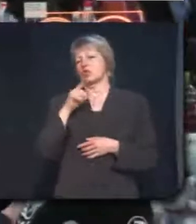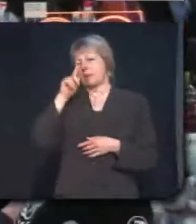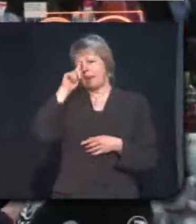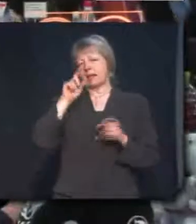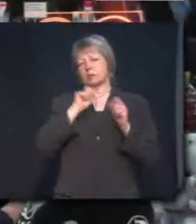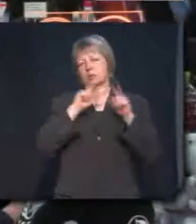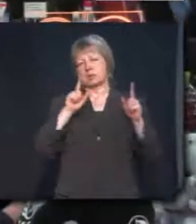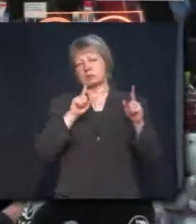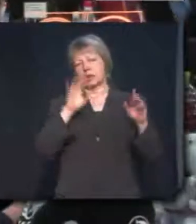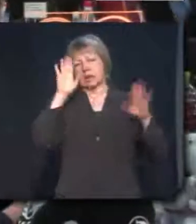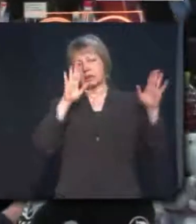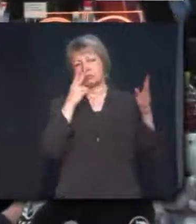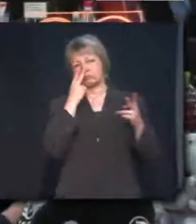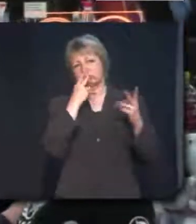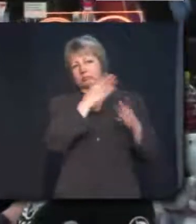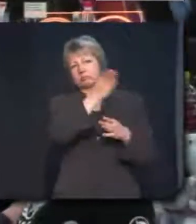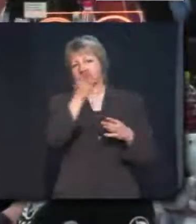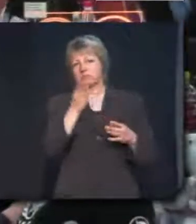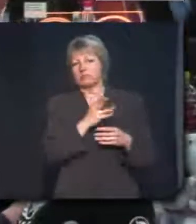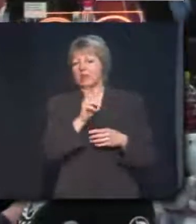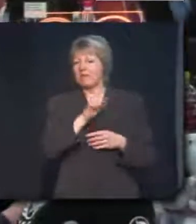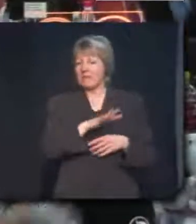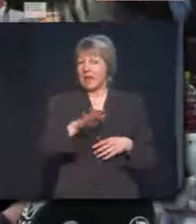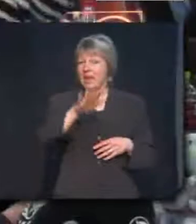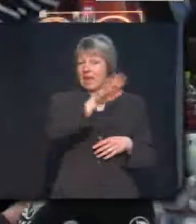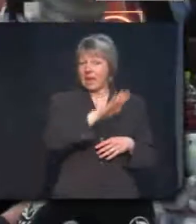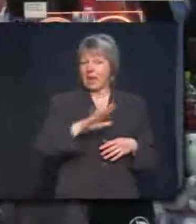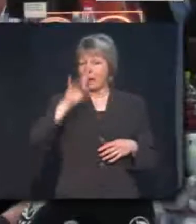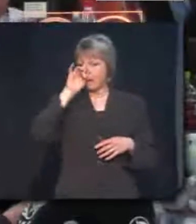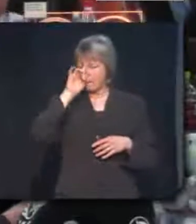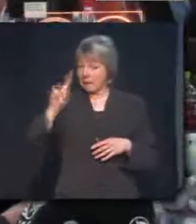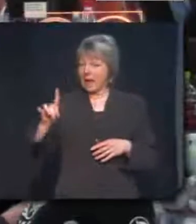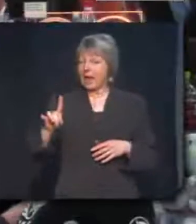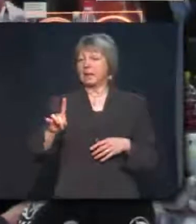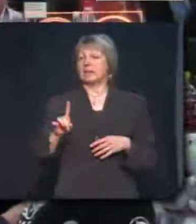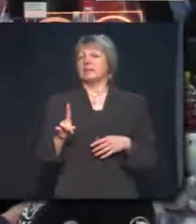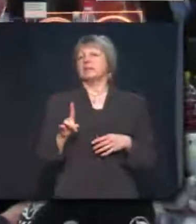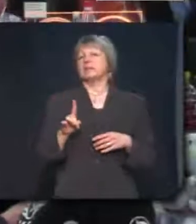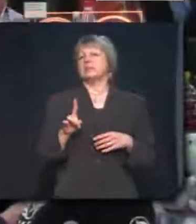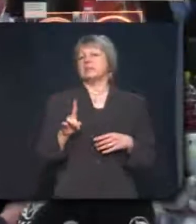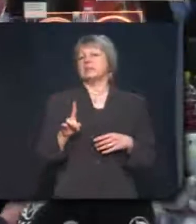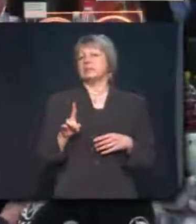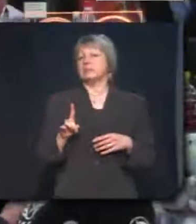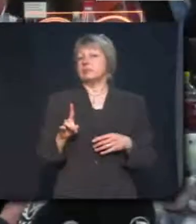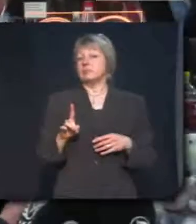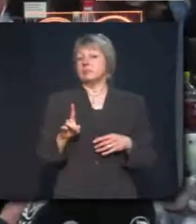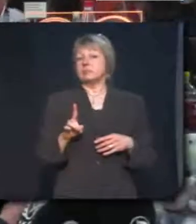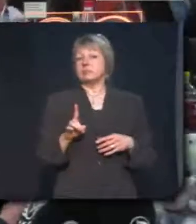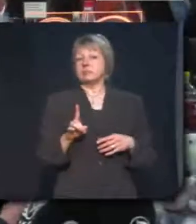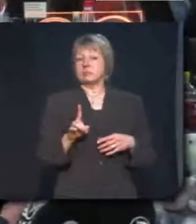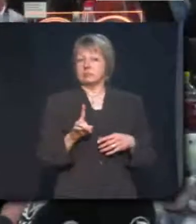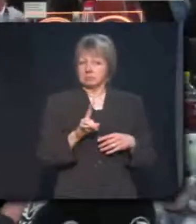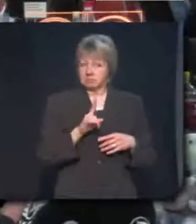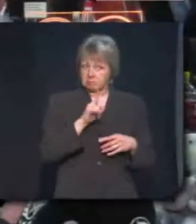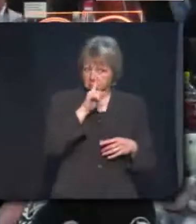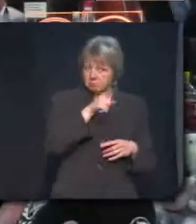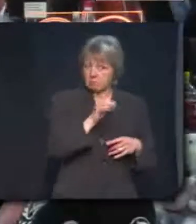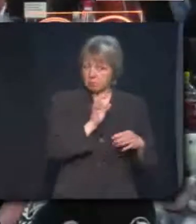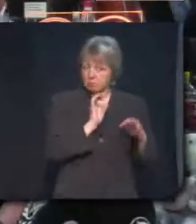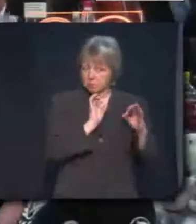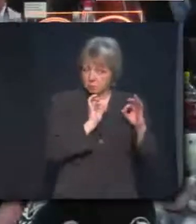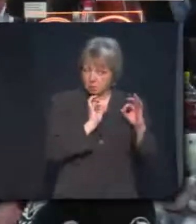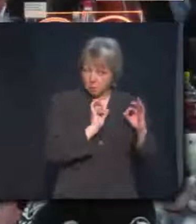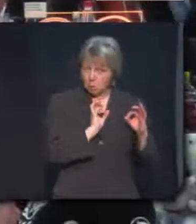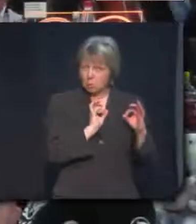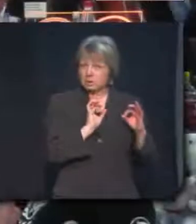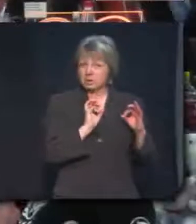der Meinung ist dass es gut ist ein ein System einzuführen wo die